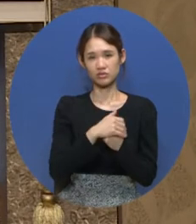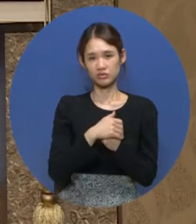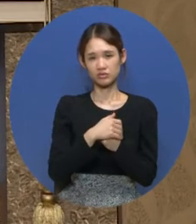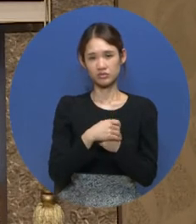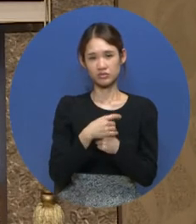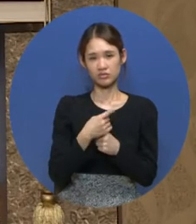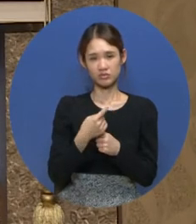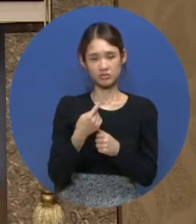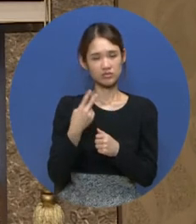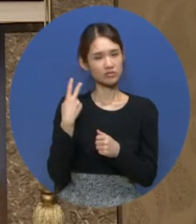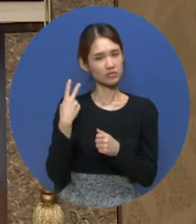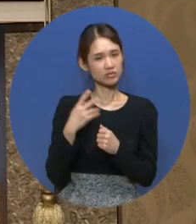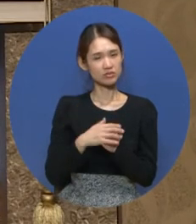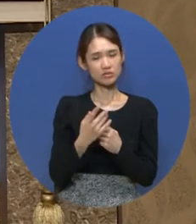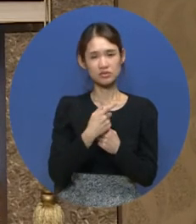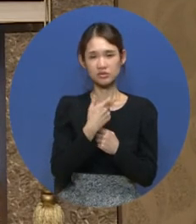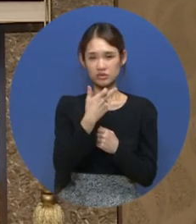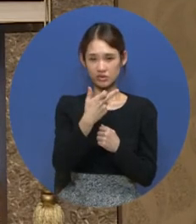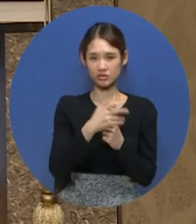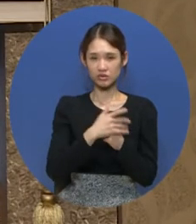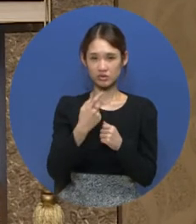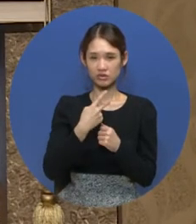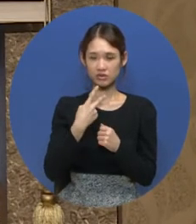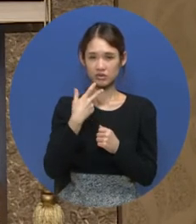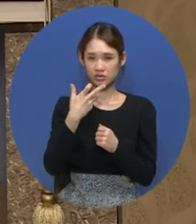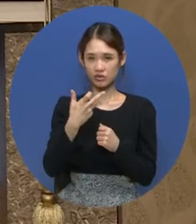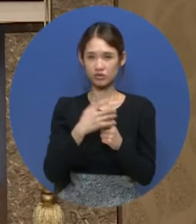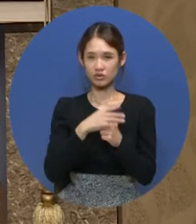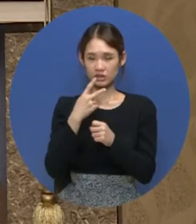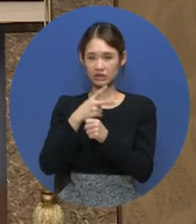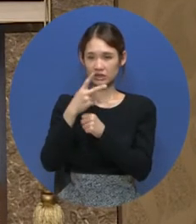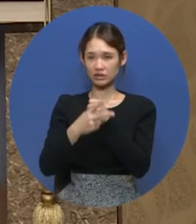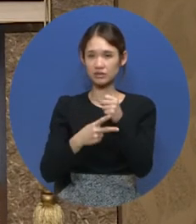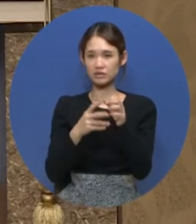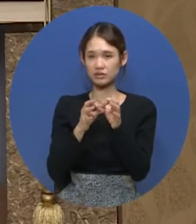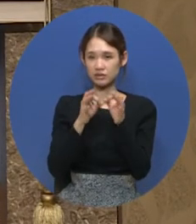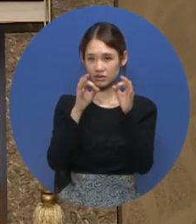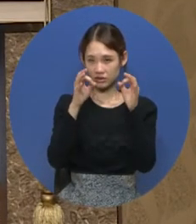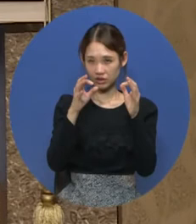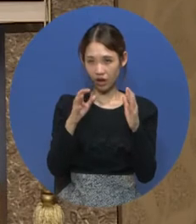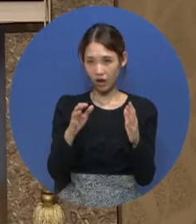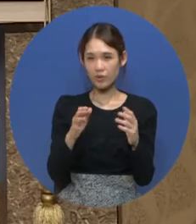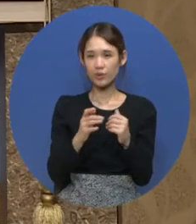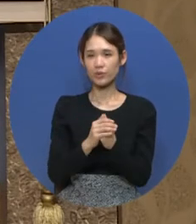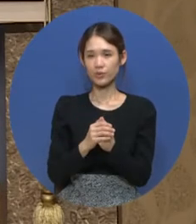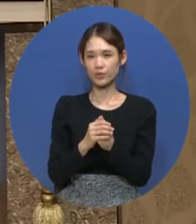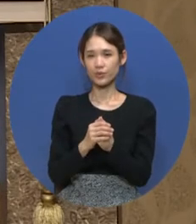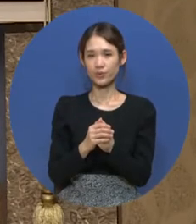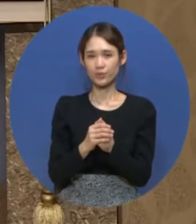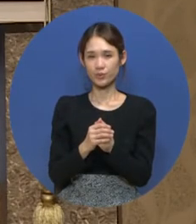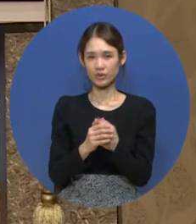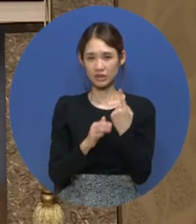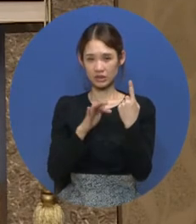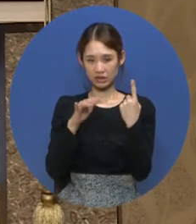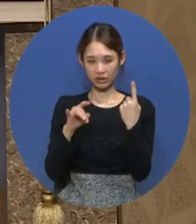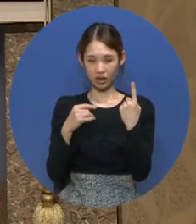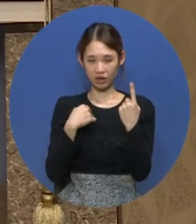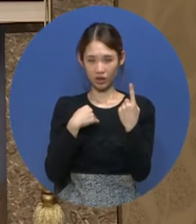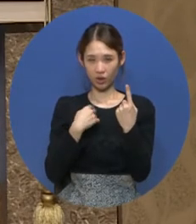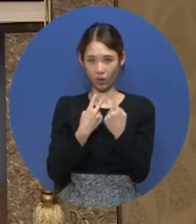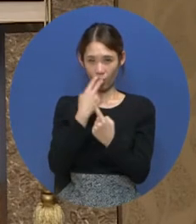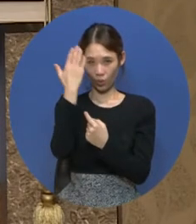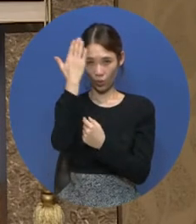온갖 제작년 더구나 2017 년 18 년 이 양 의 헬 거쳤으며 1차로 우리가